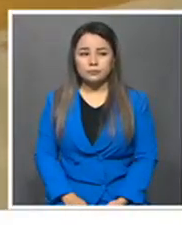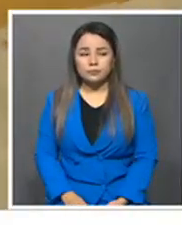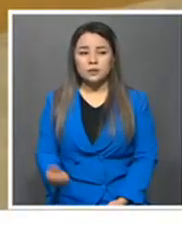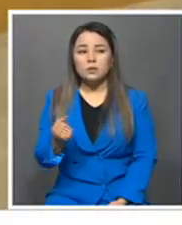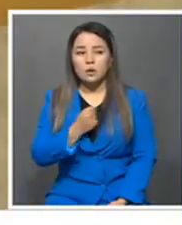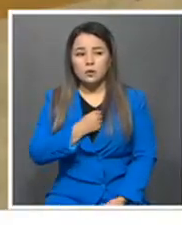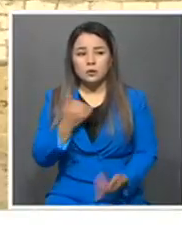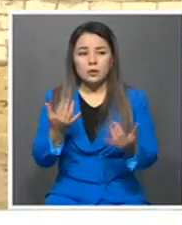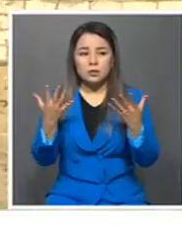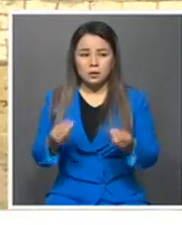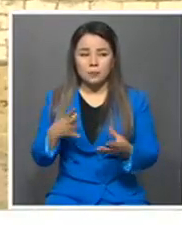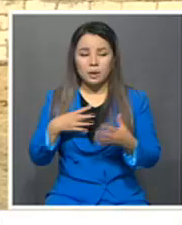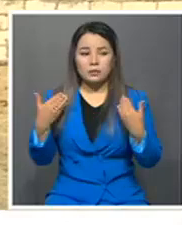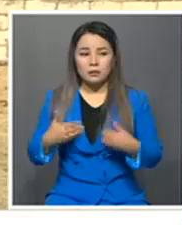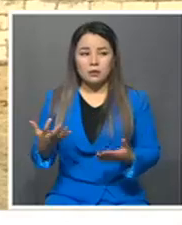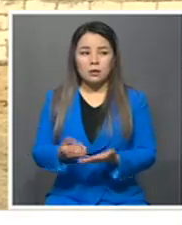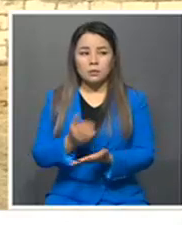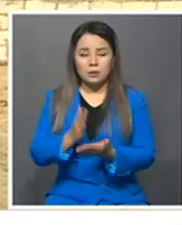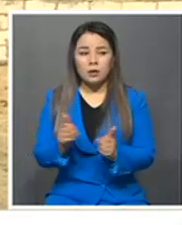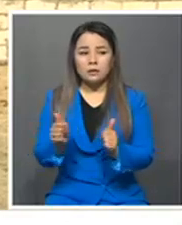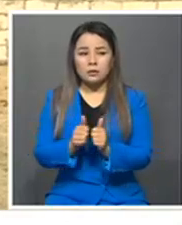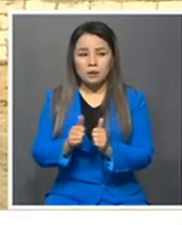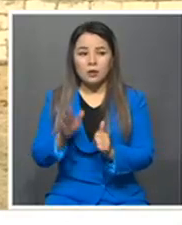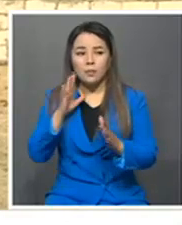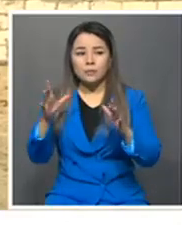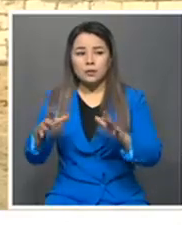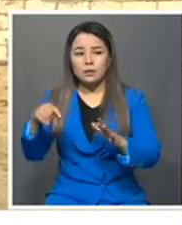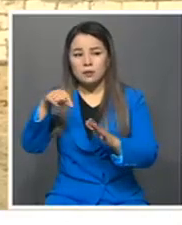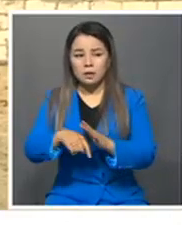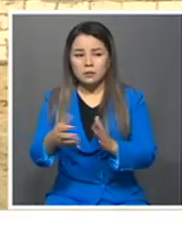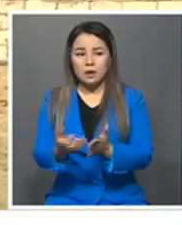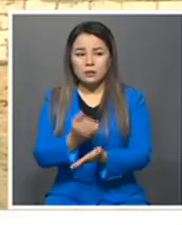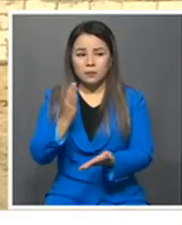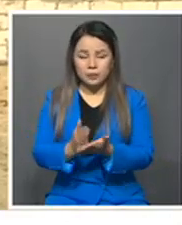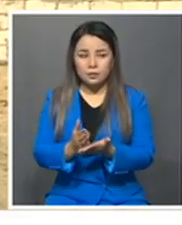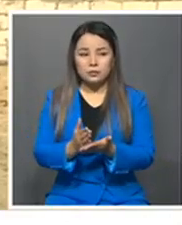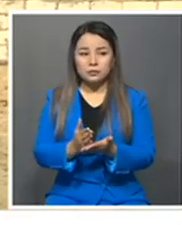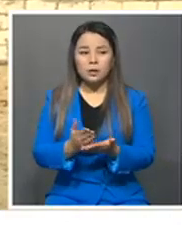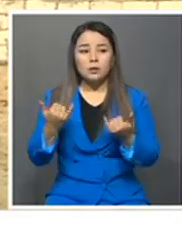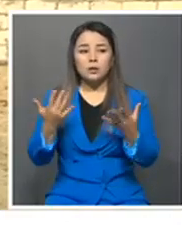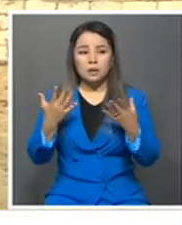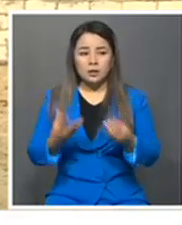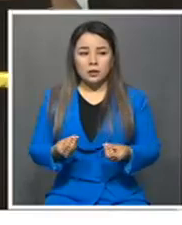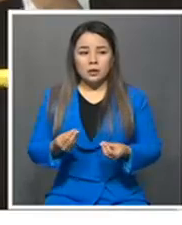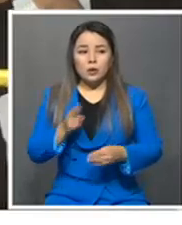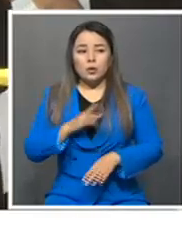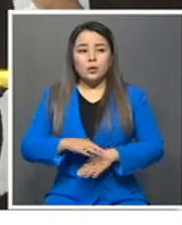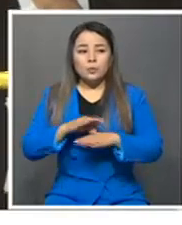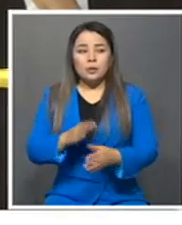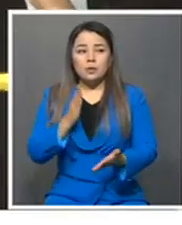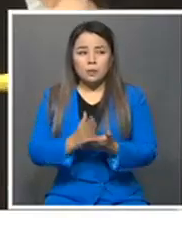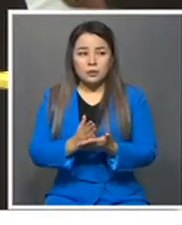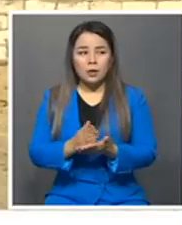Өкінішке орай, бүгін денесі табылып отыр, ауласындағы септиктен. Енді қазіргі уақытта оқиға орнында жел тергеу жұмысы жүргізіліп